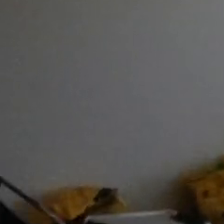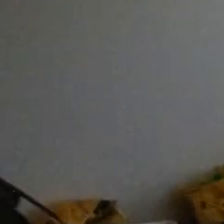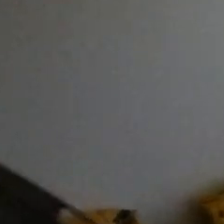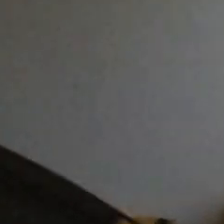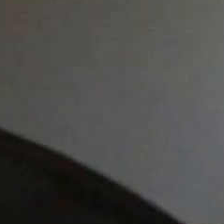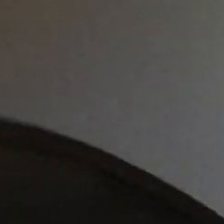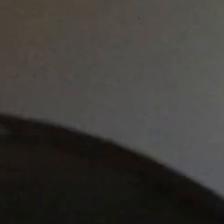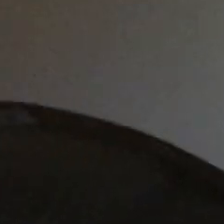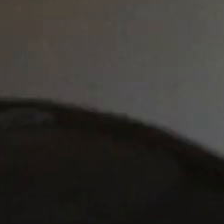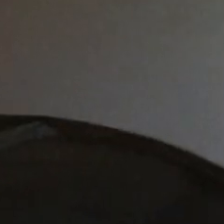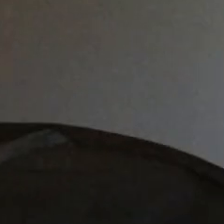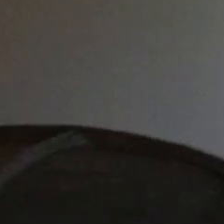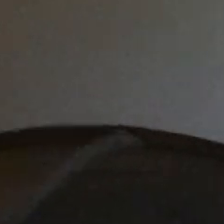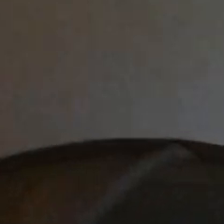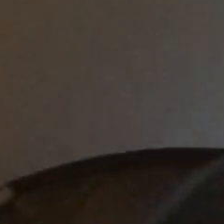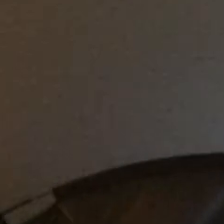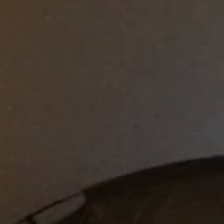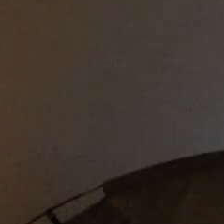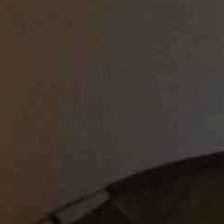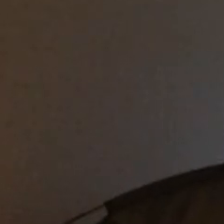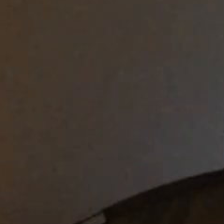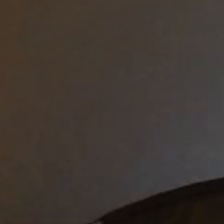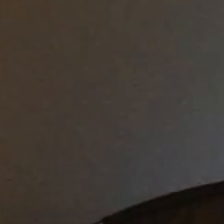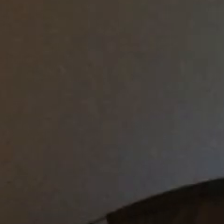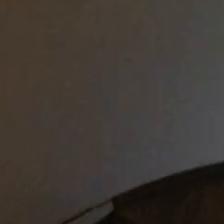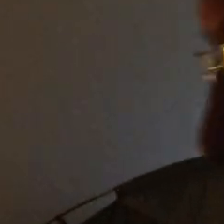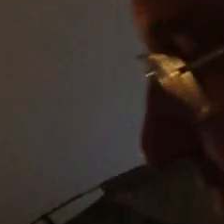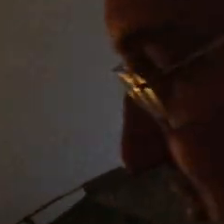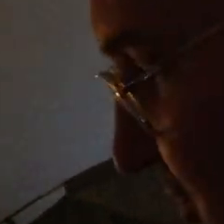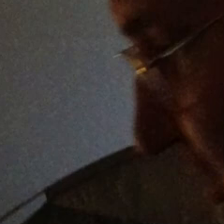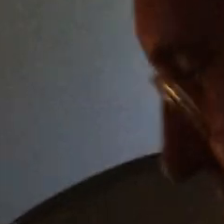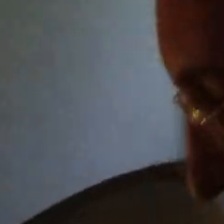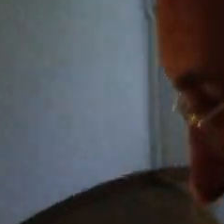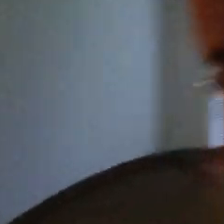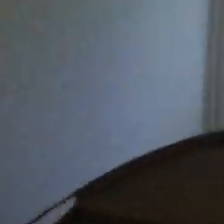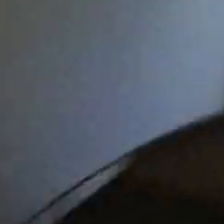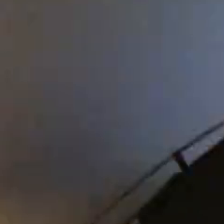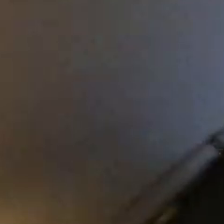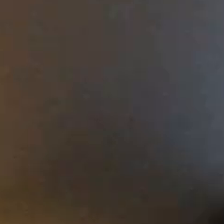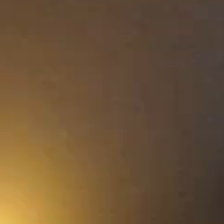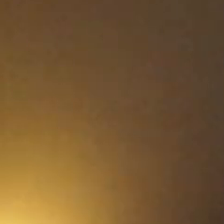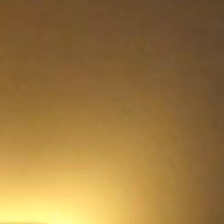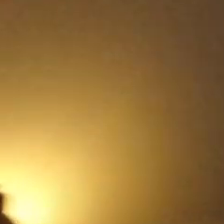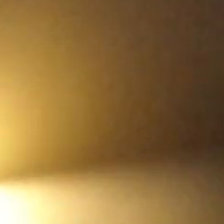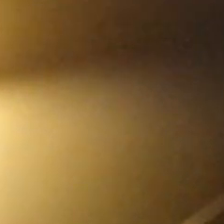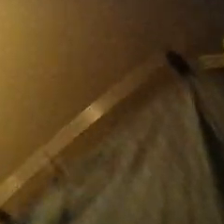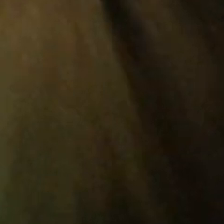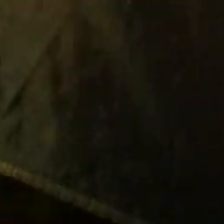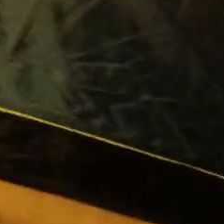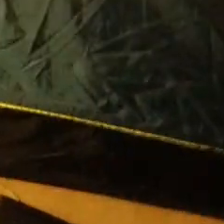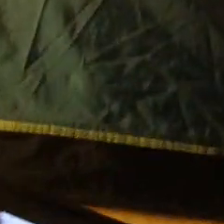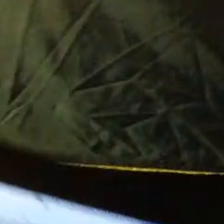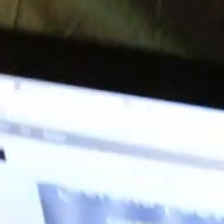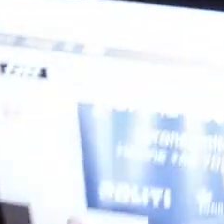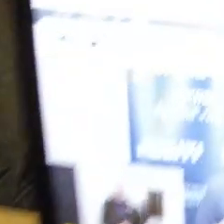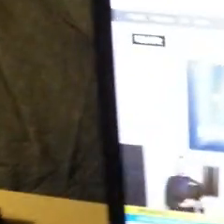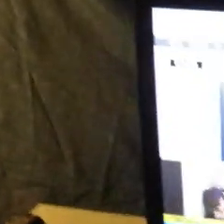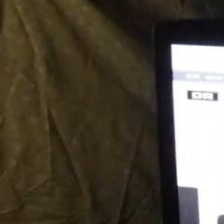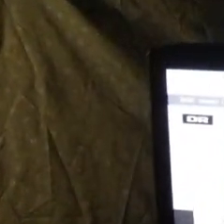virus. Så det var ikke noget med det her at gøre, men det var den, jeg så i går. Jeg er faldet søvn